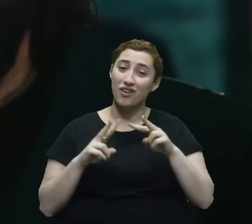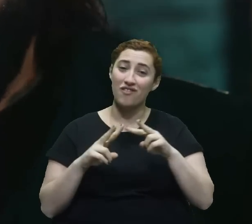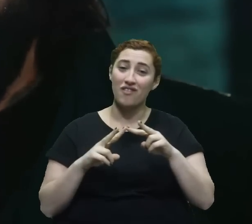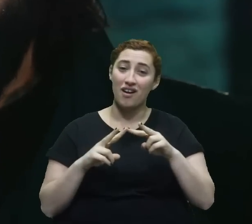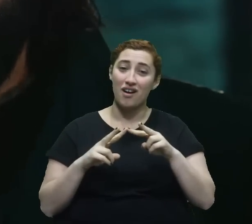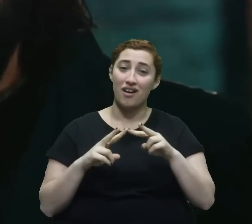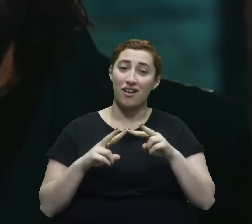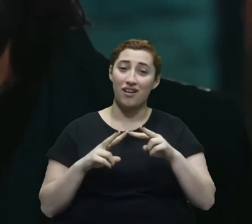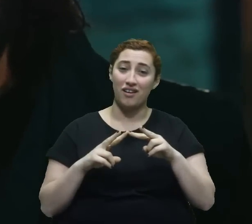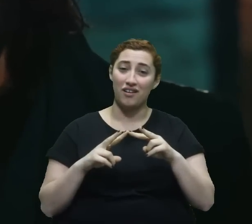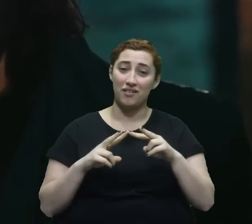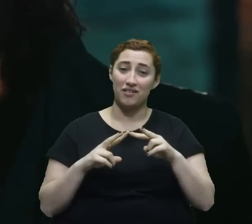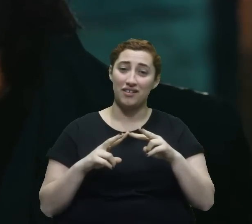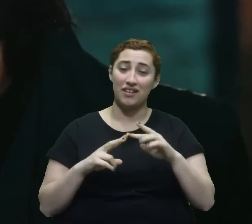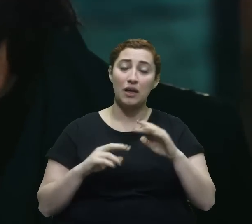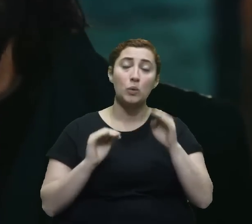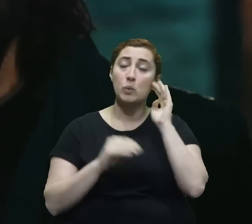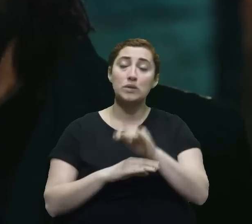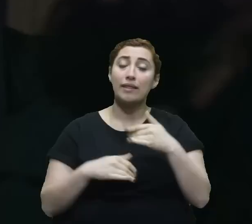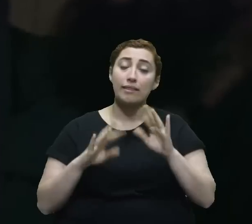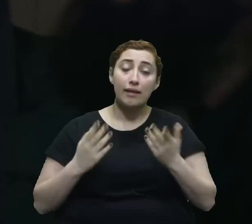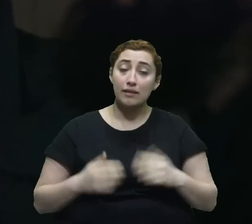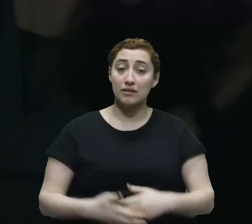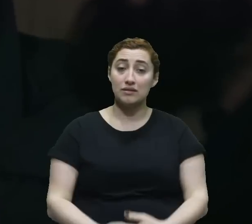Mustafa'm, ya değilse be kardeşim.